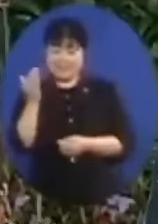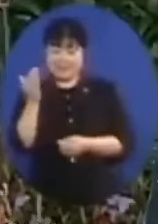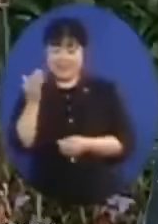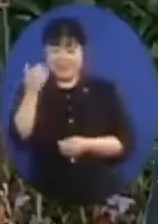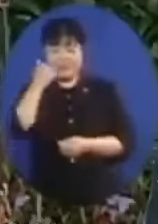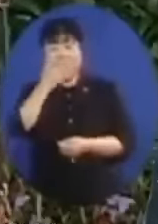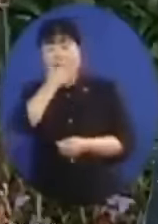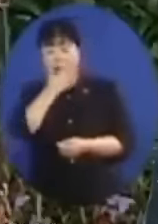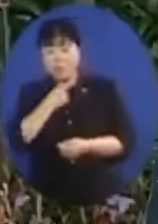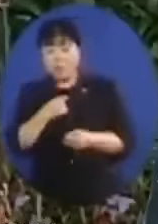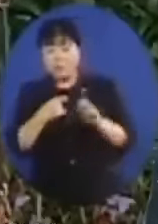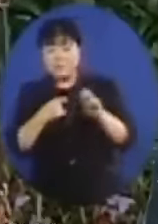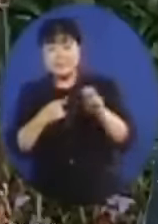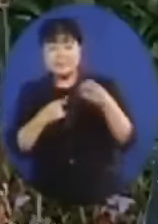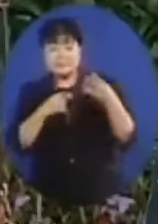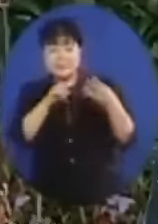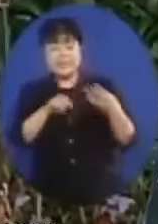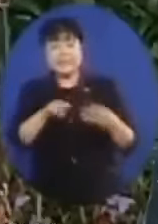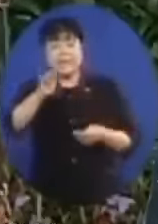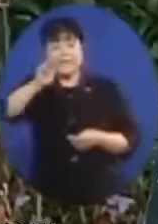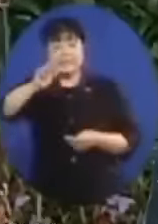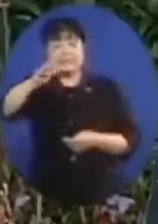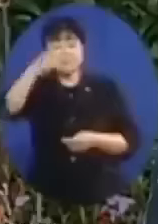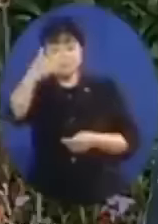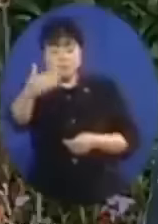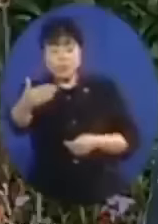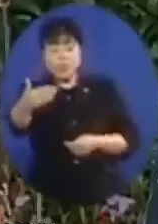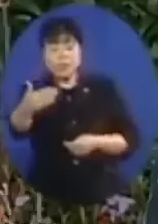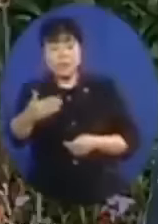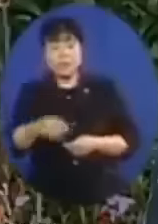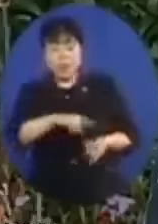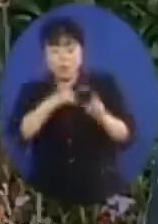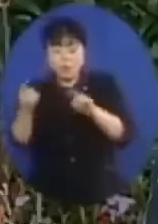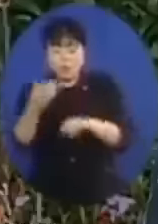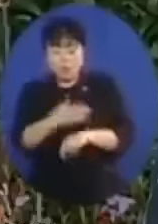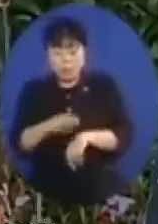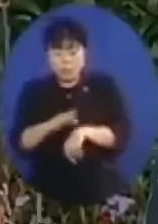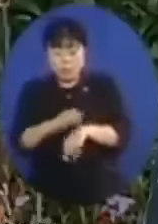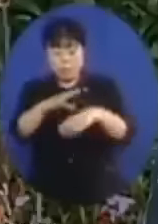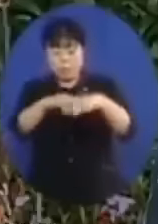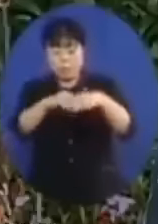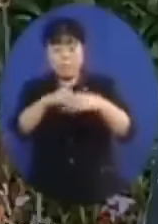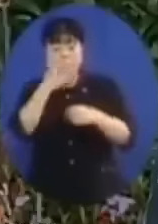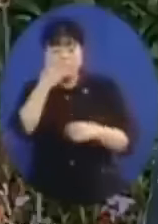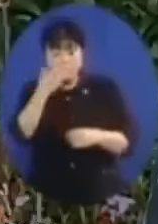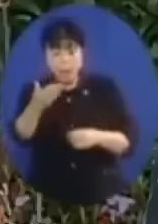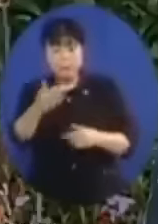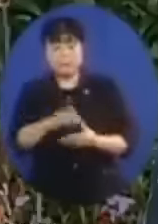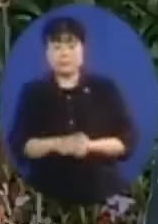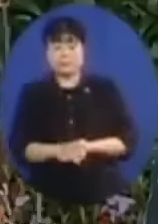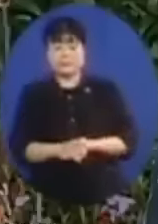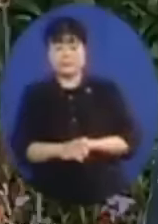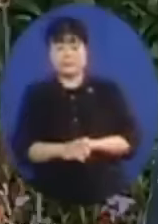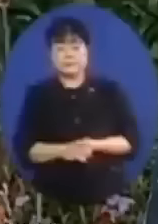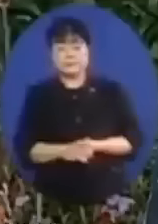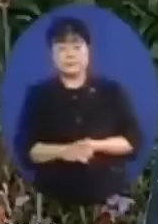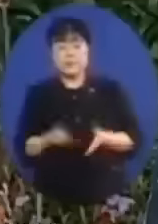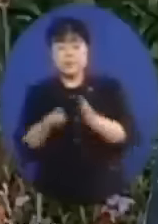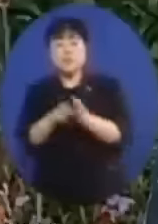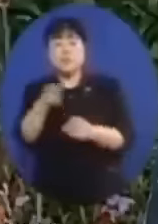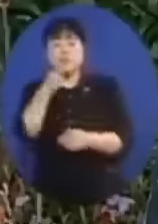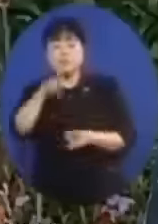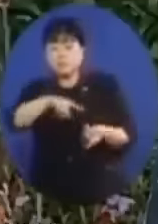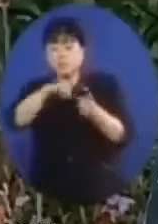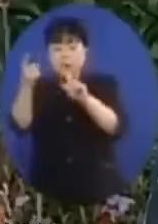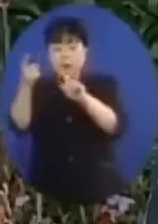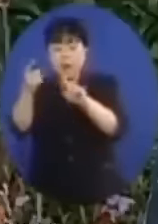누가복음 24장 39절에는 부활한 후에는 우리 몸을 보고 만질 수 있다고 했습니다. 마태복음 10장 28절에는 불신자들도